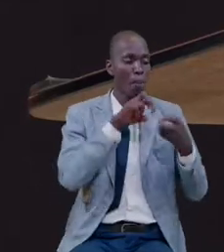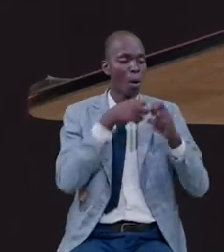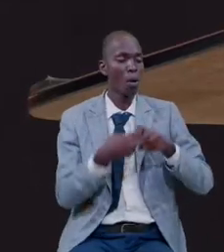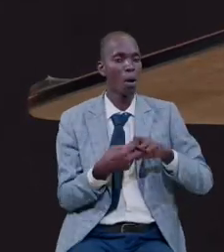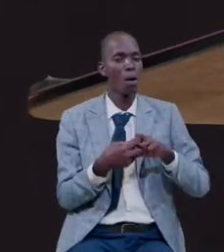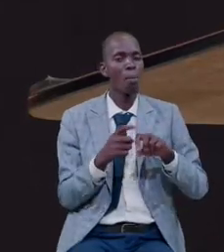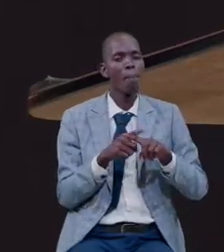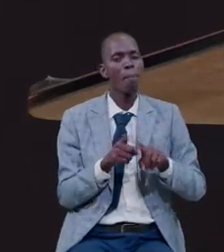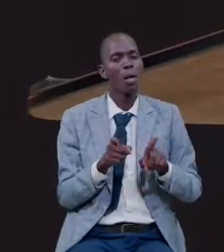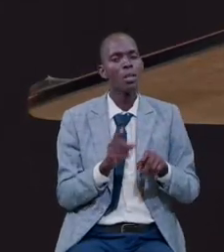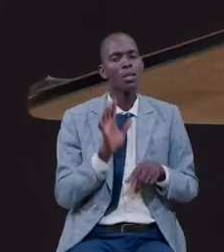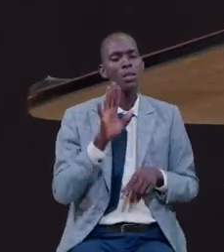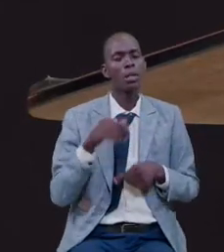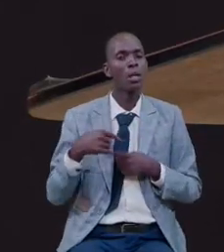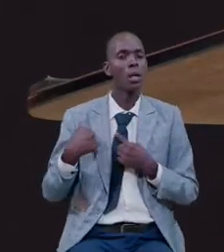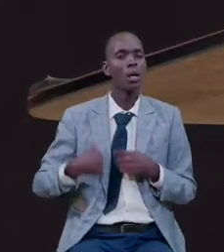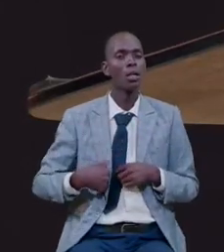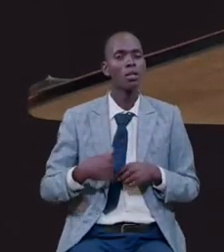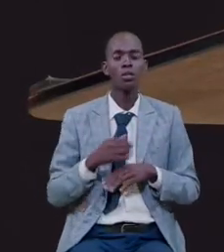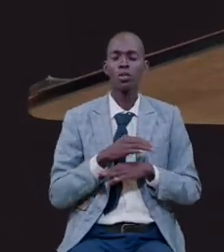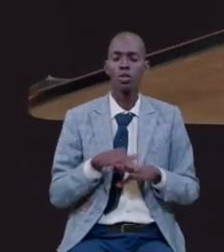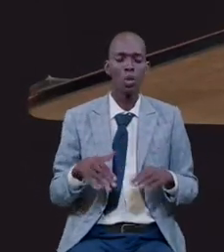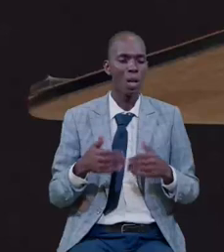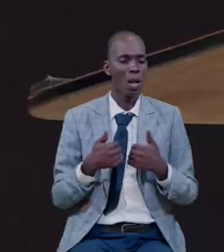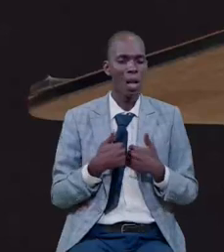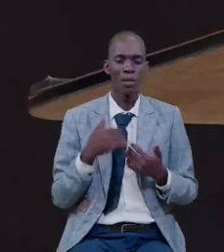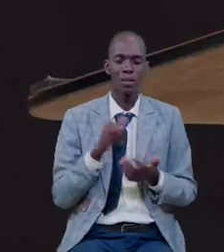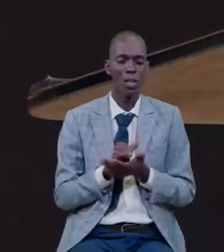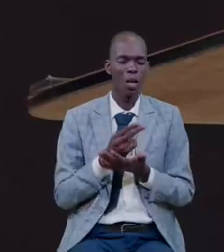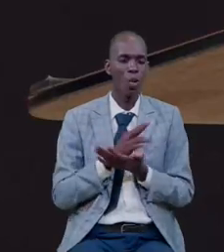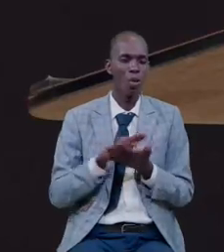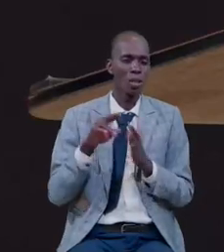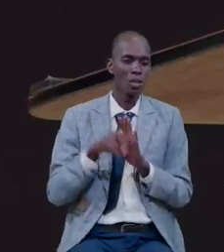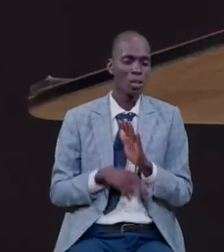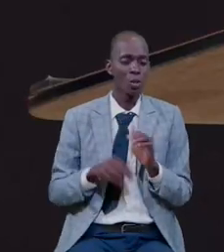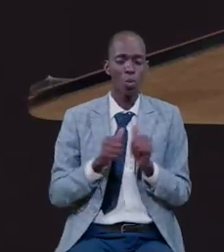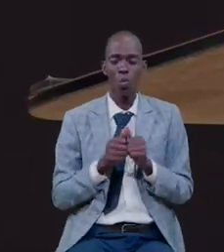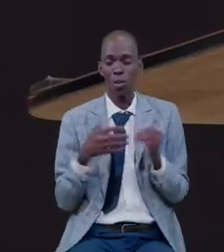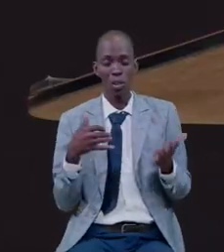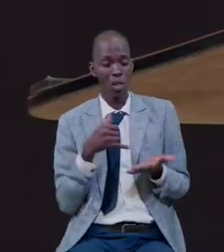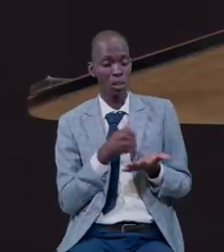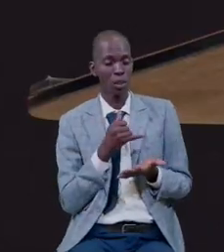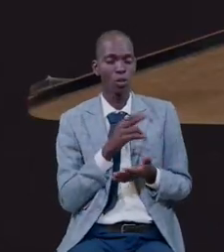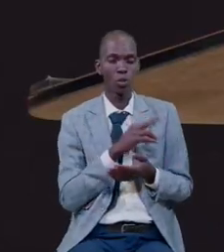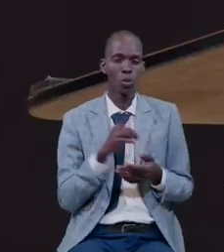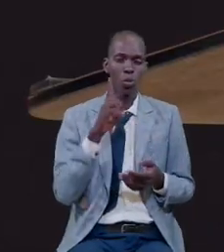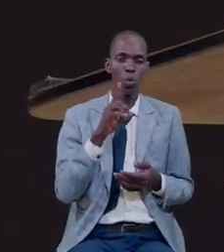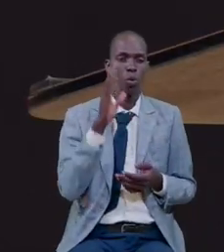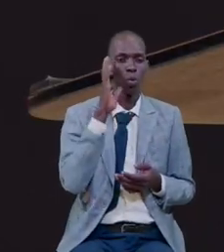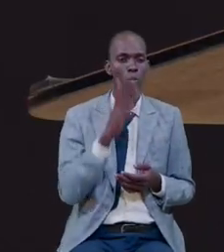cœur n'a pas cette sanctification sans laquelle personne ne verra le